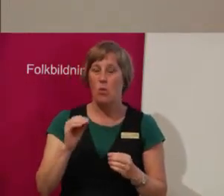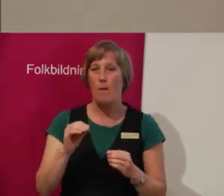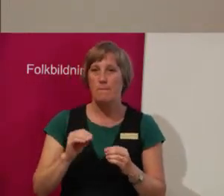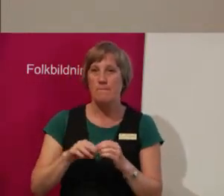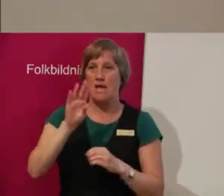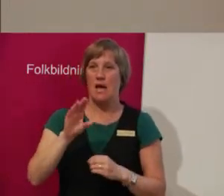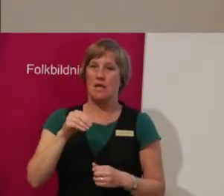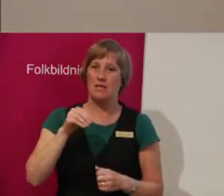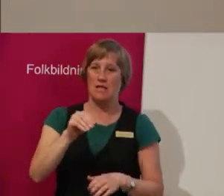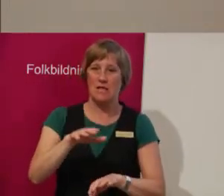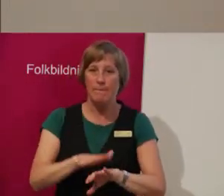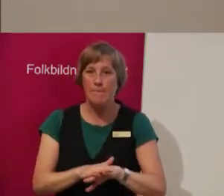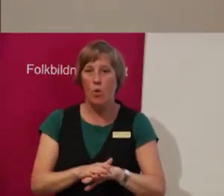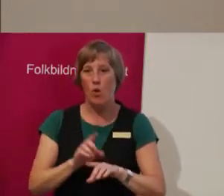satsning på